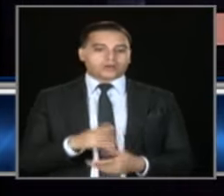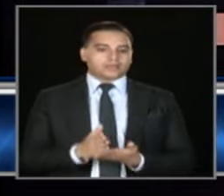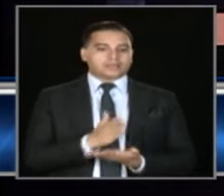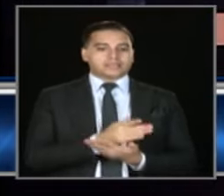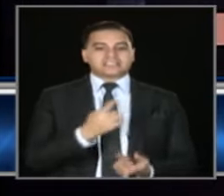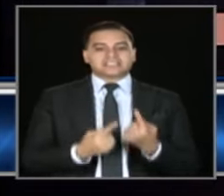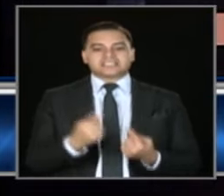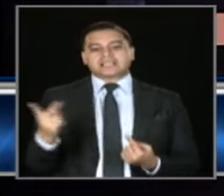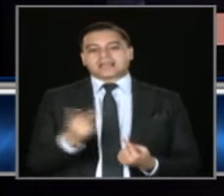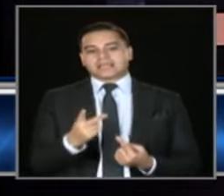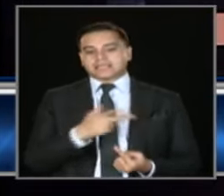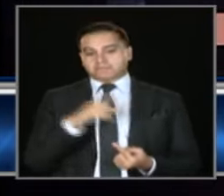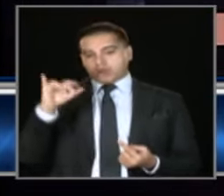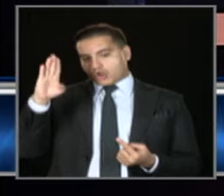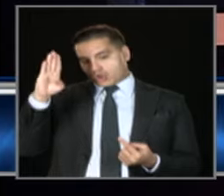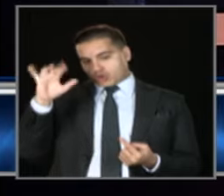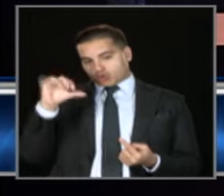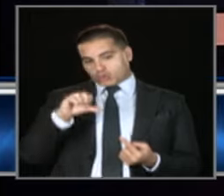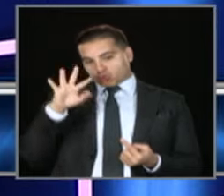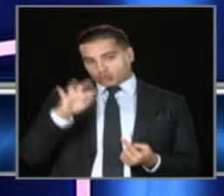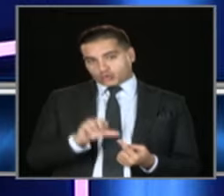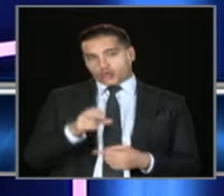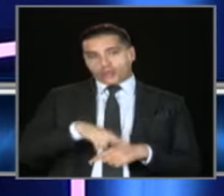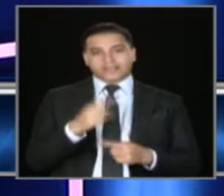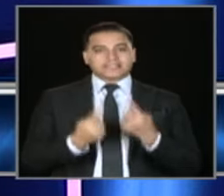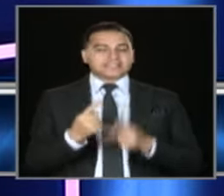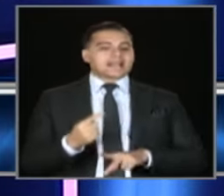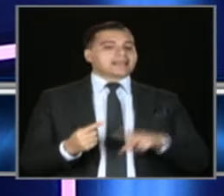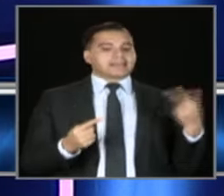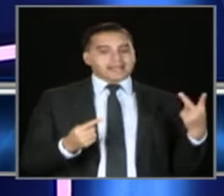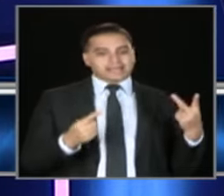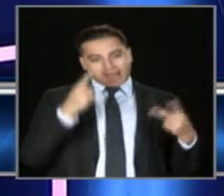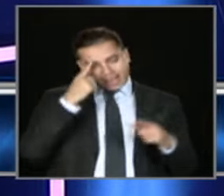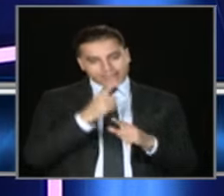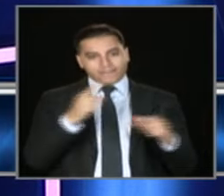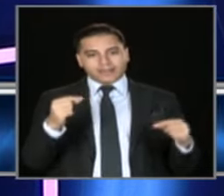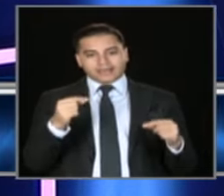يابانية أخرى، فما هي؟